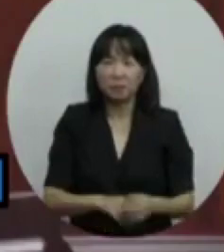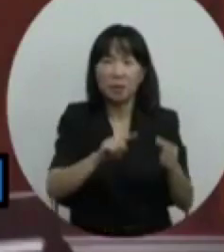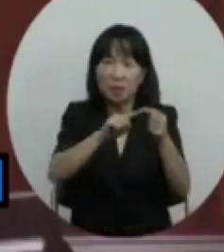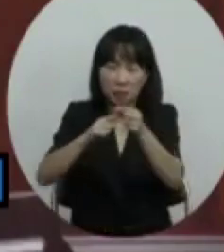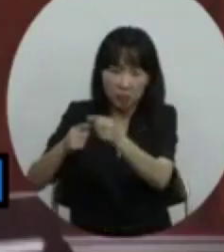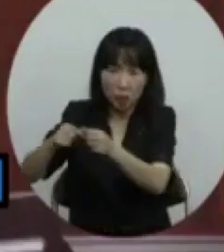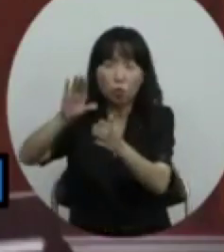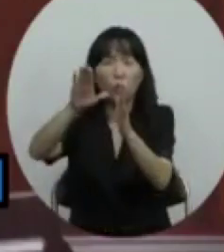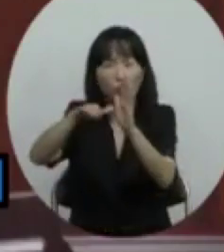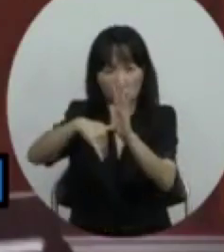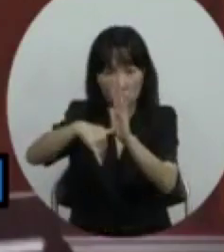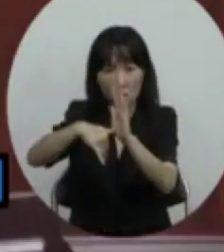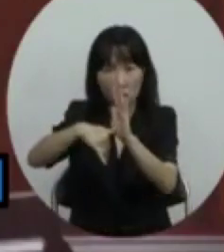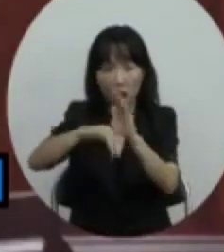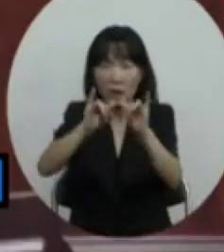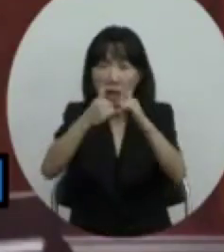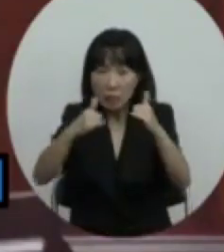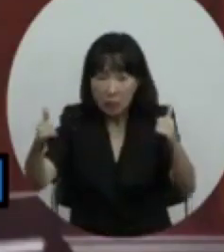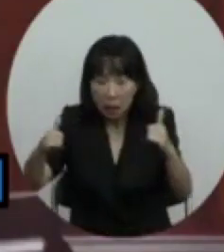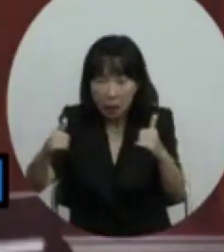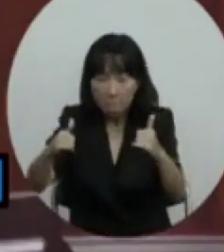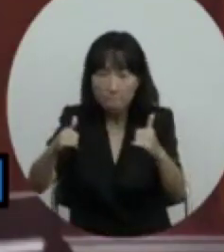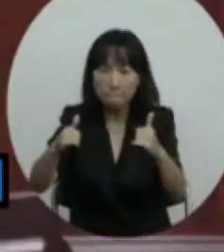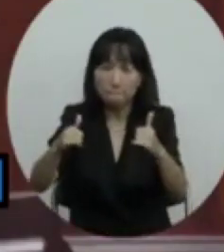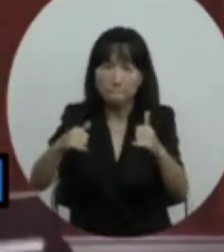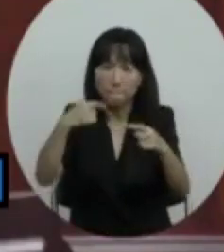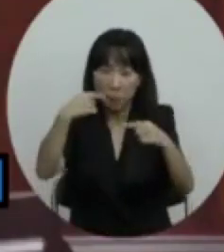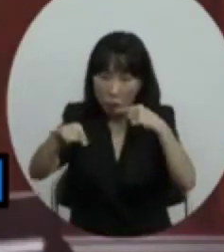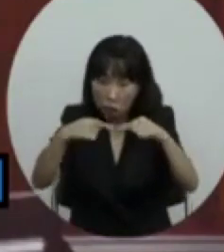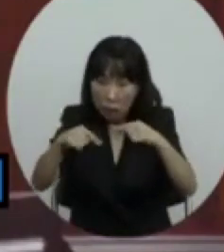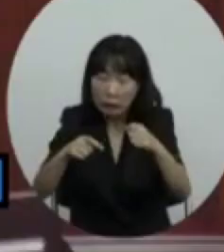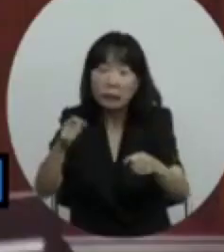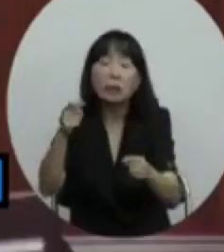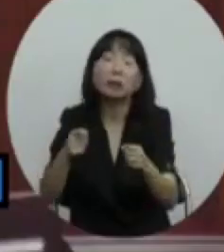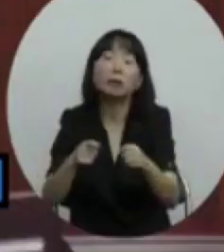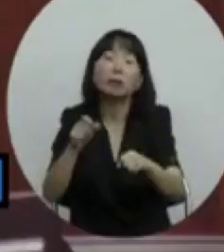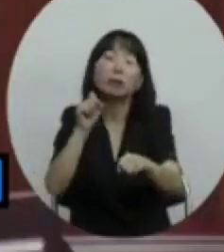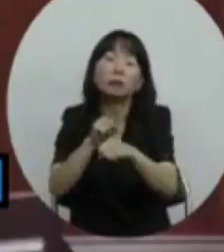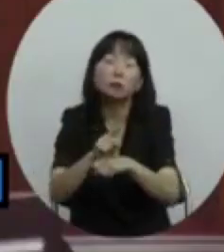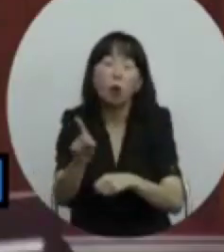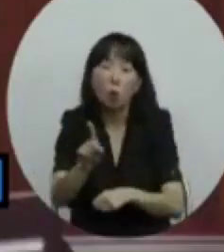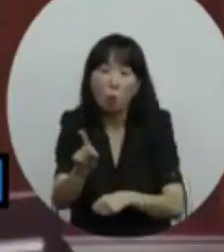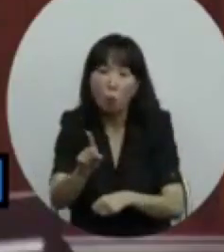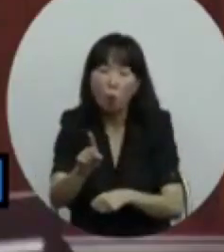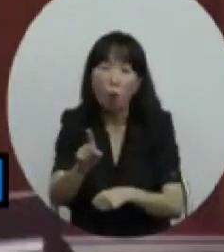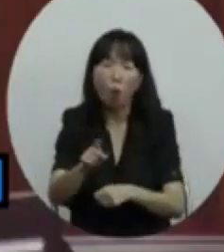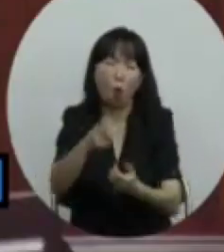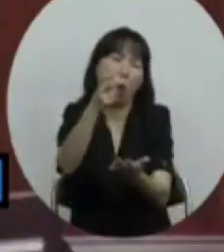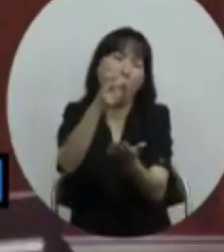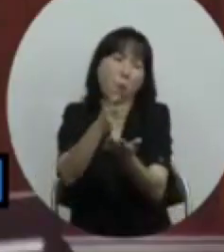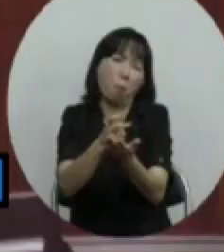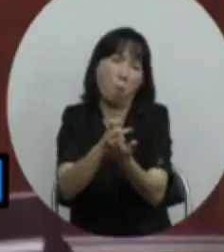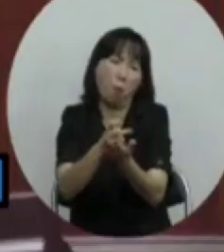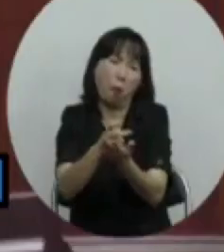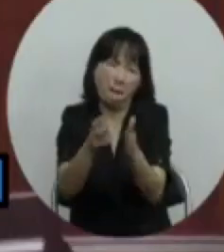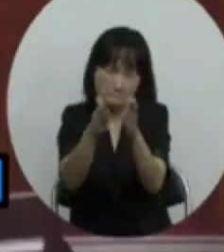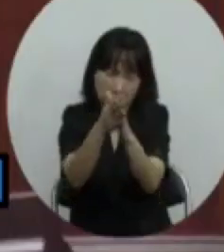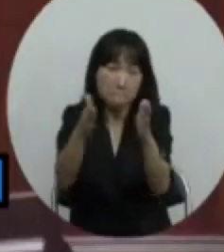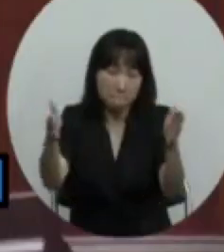세종시대 민생경영의 특징은 임시방편을 넘어서 제도화의 단계로 나아갔다는